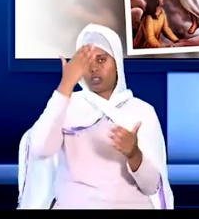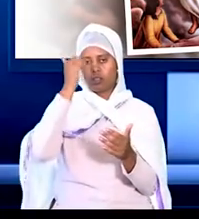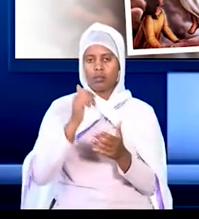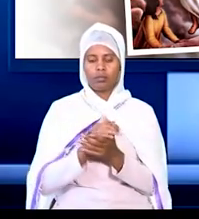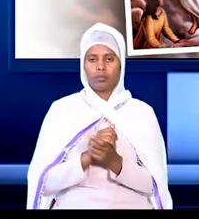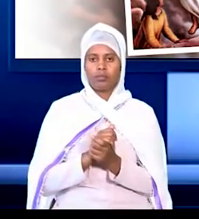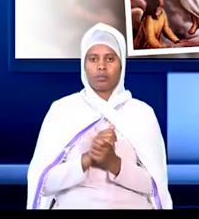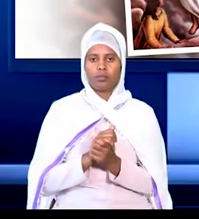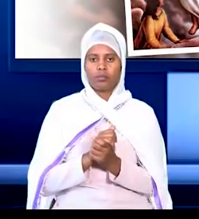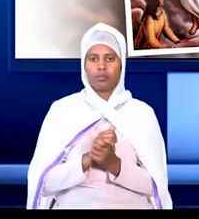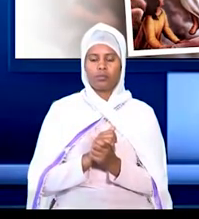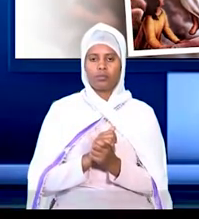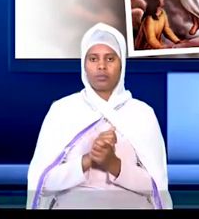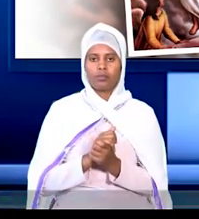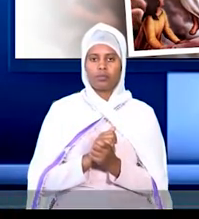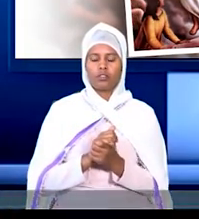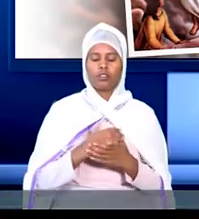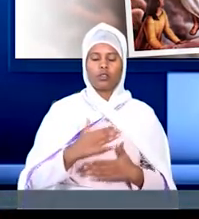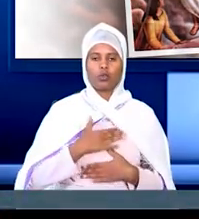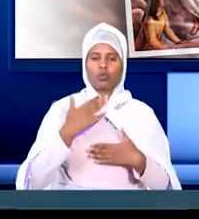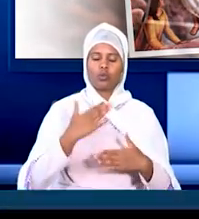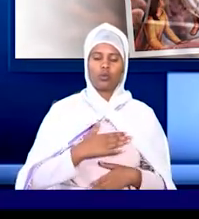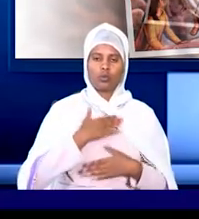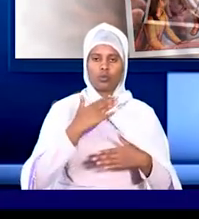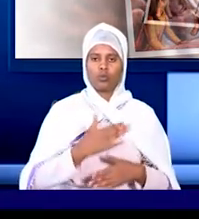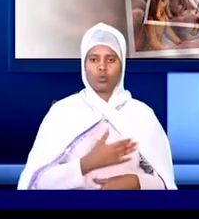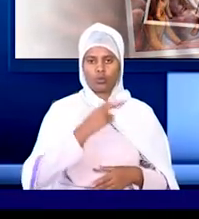መላእክት እንታይ ክገብርዎ ከኣሉ